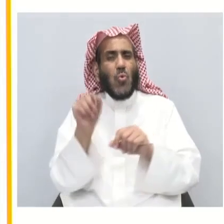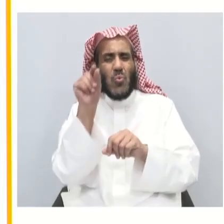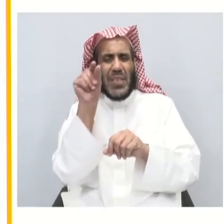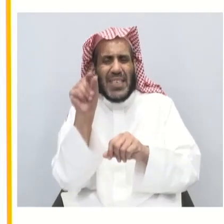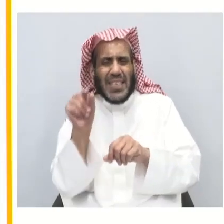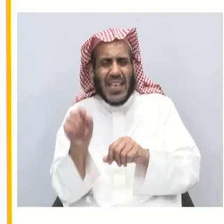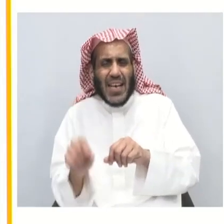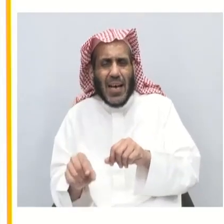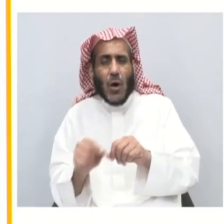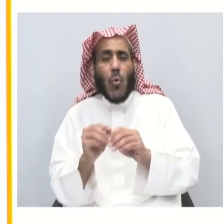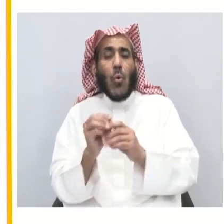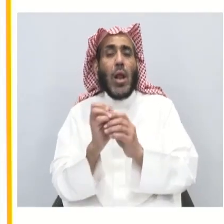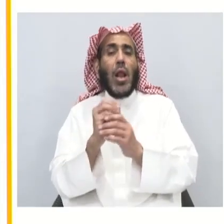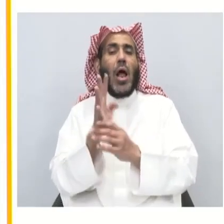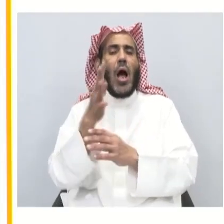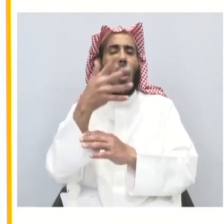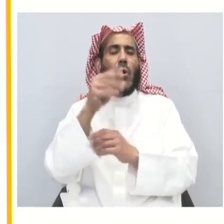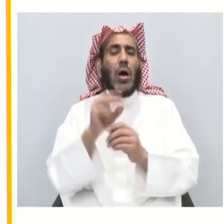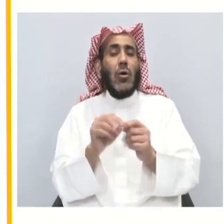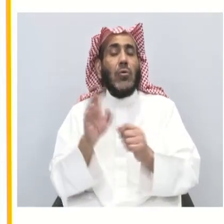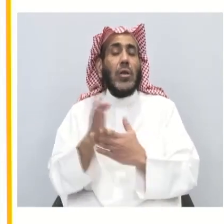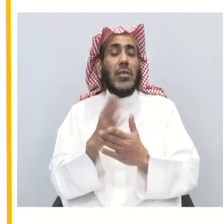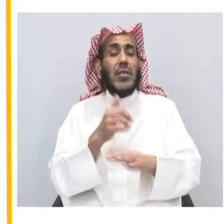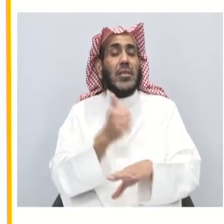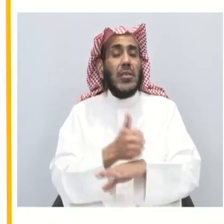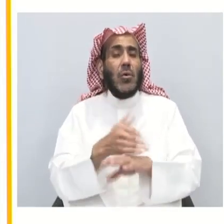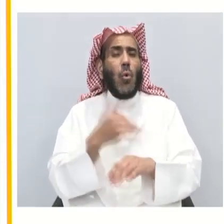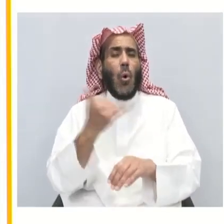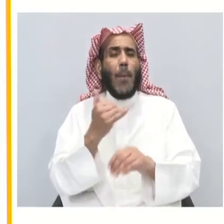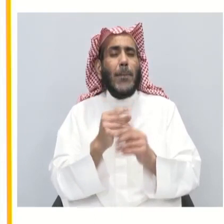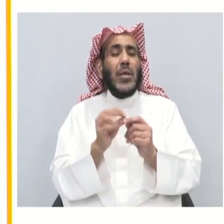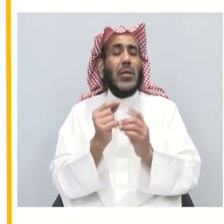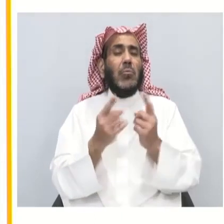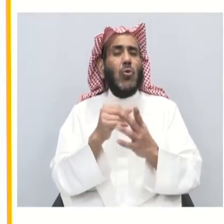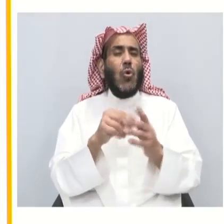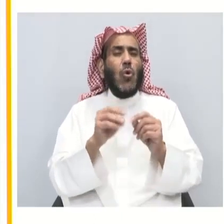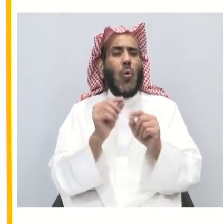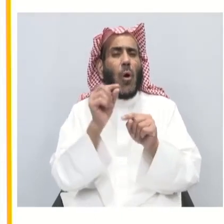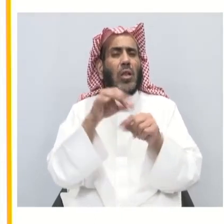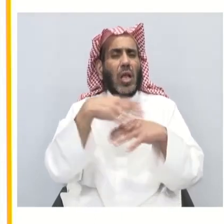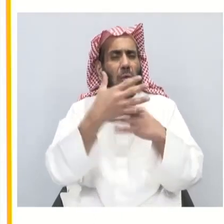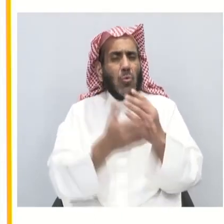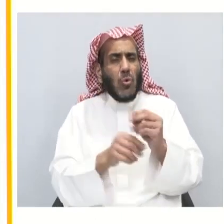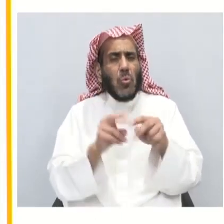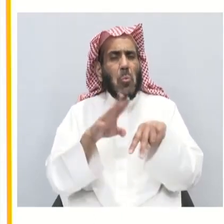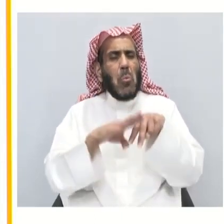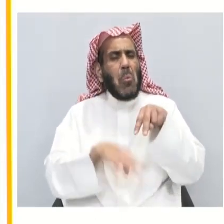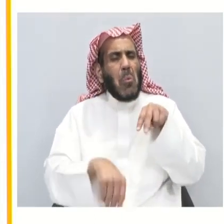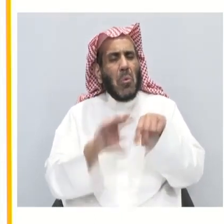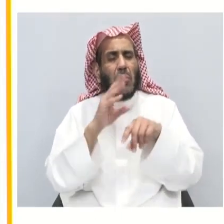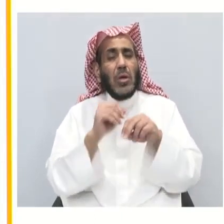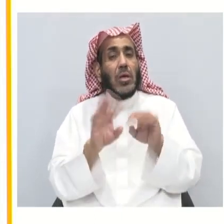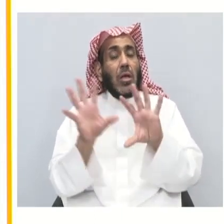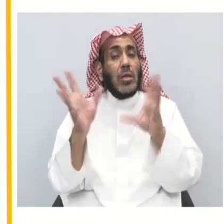والأوراق، وصف الخصائص الرئيسية وأهمية النباتات المغطاة البذور والمعرات البذور، تحديد أوجه